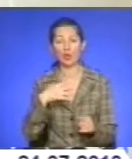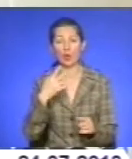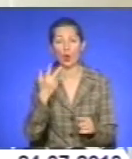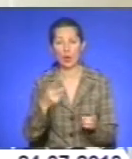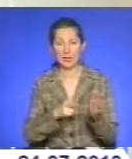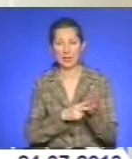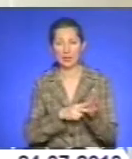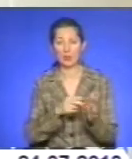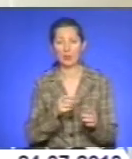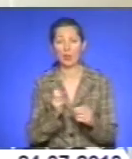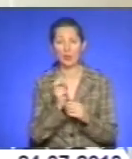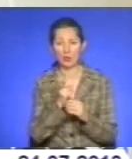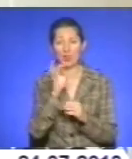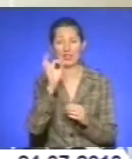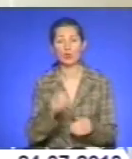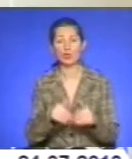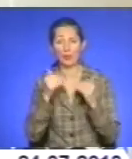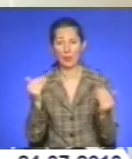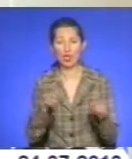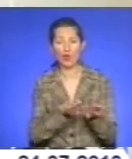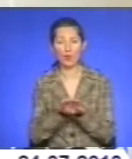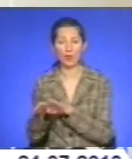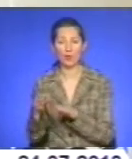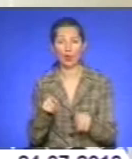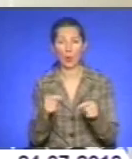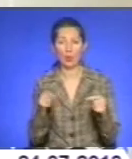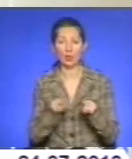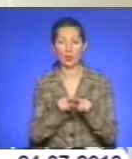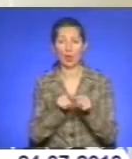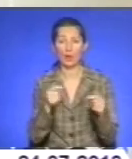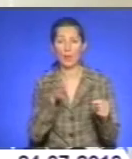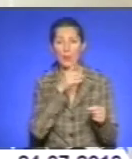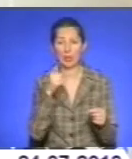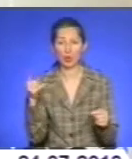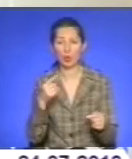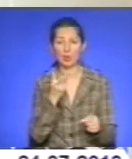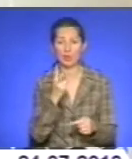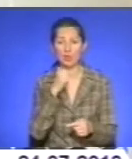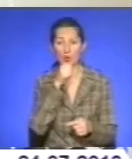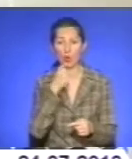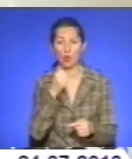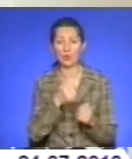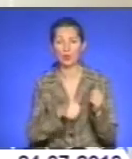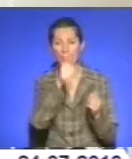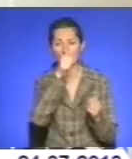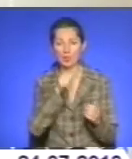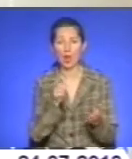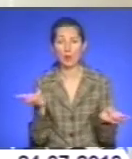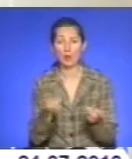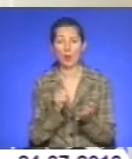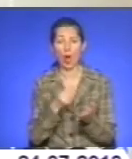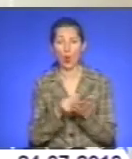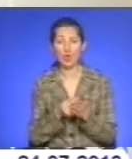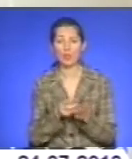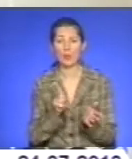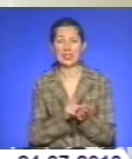247,9 мільйона гривень або на 12% більше в порівнянні з відповідним періодом 2012 року. Щомісячна потреба коштів на пенсійні виплати в